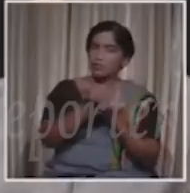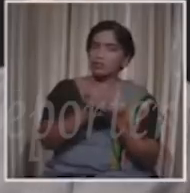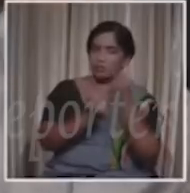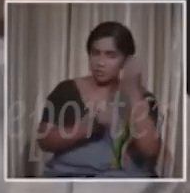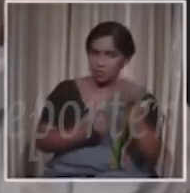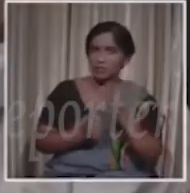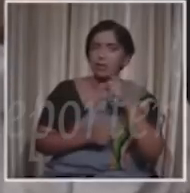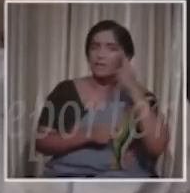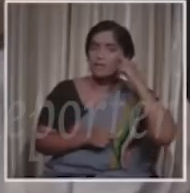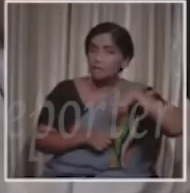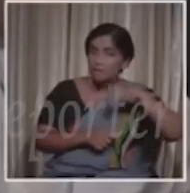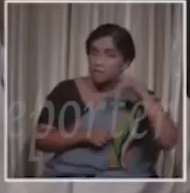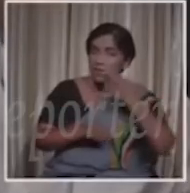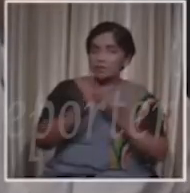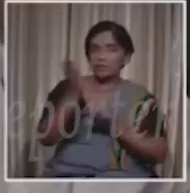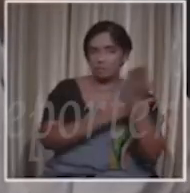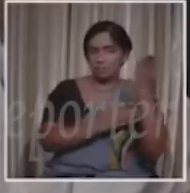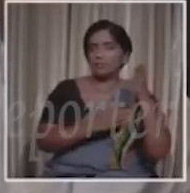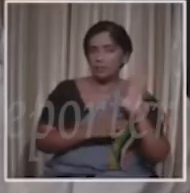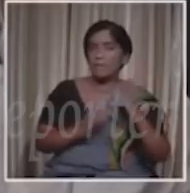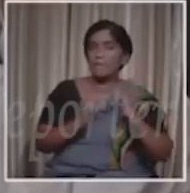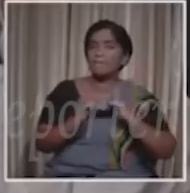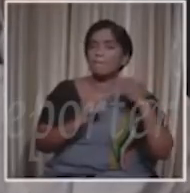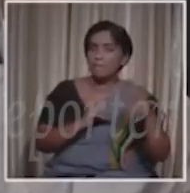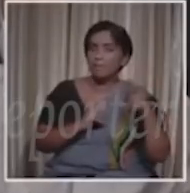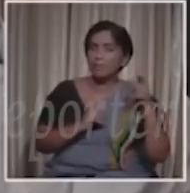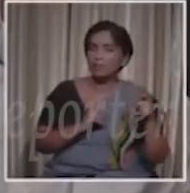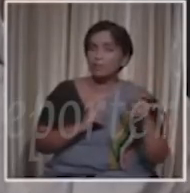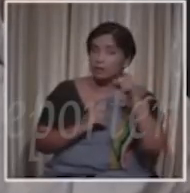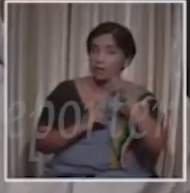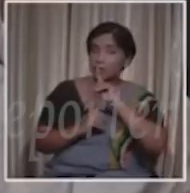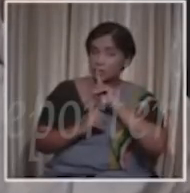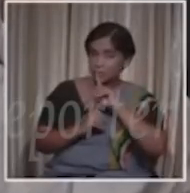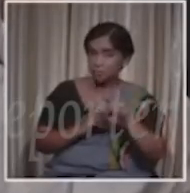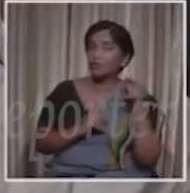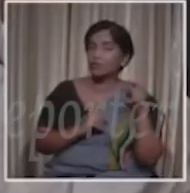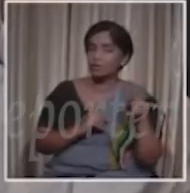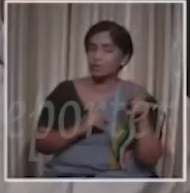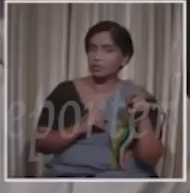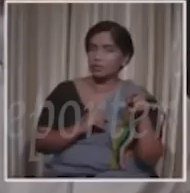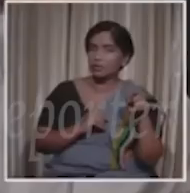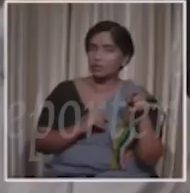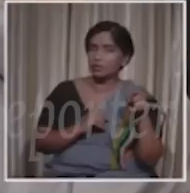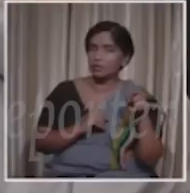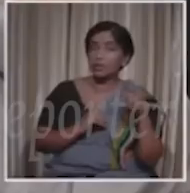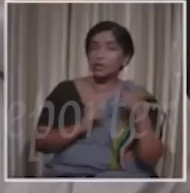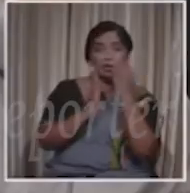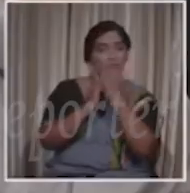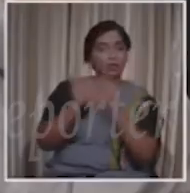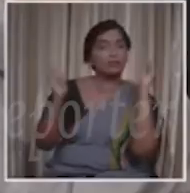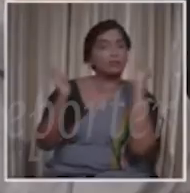පළවෙනිම යෝජනාව ගැන සුමන්දන් මන්තුමා මේ යෝජනාව සකස් කළේ මමත් ඒකට සහයෝගය දුන්නා ඒ විශ්වාස බංග